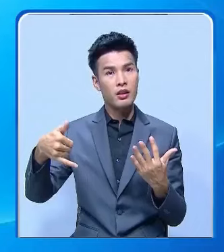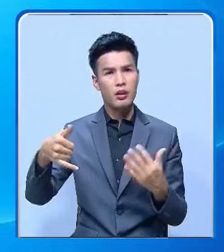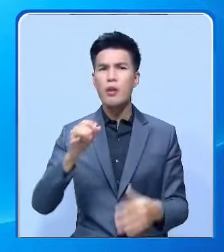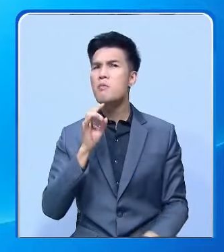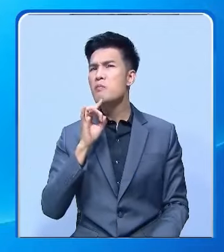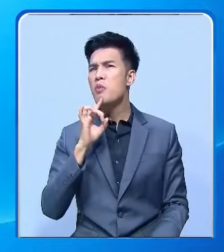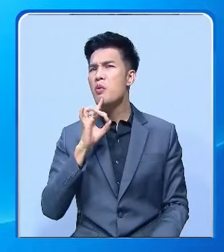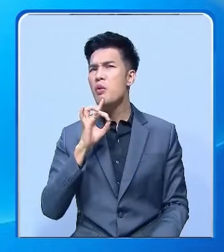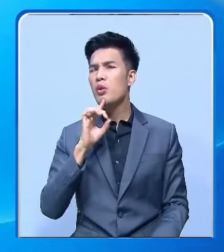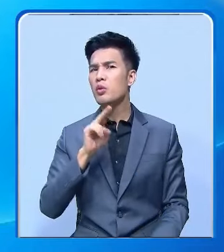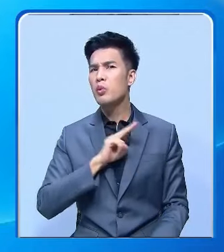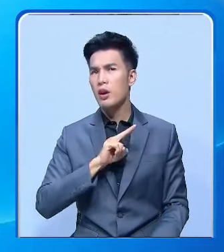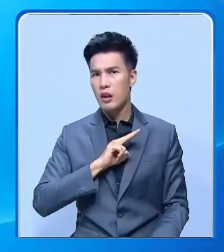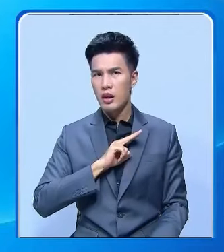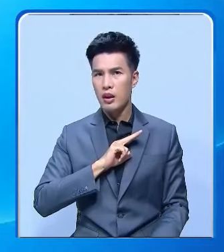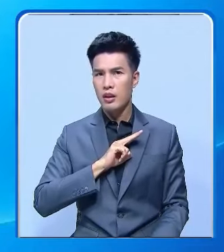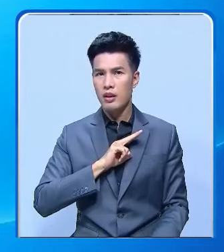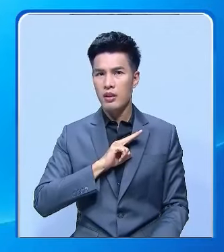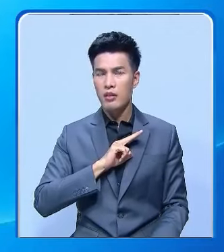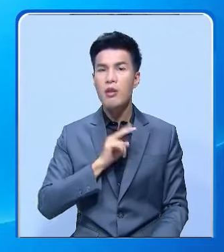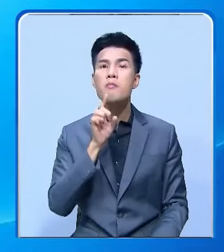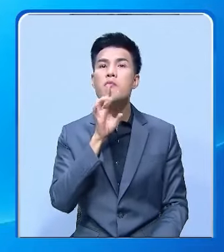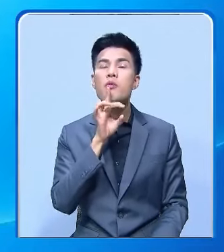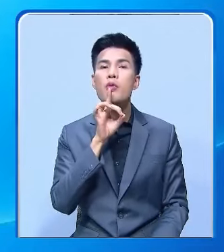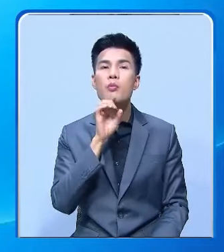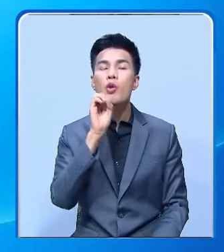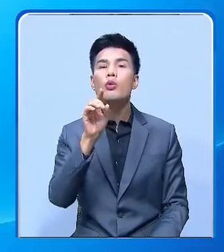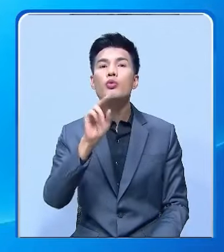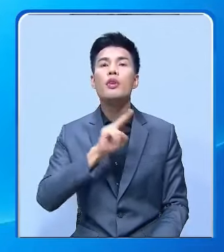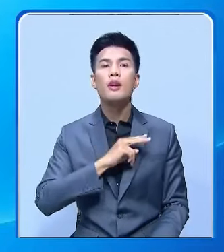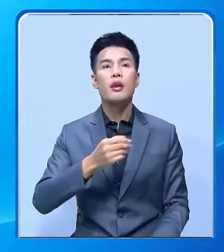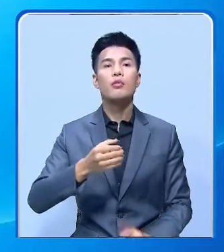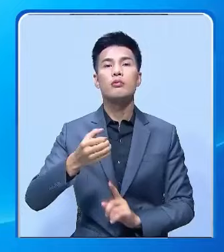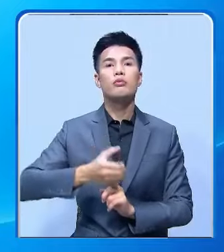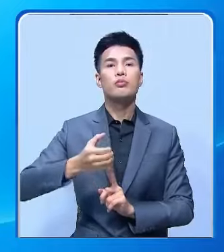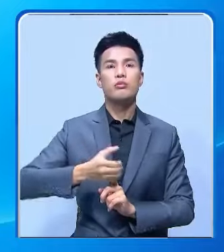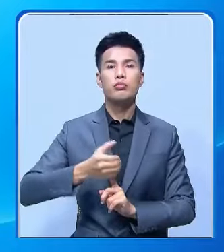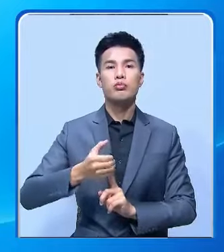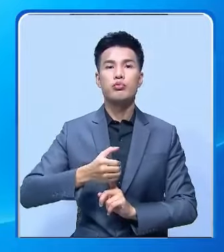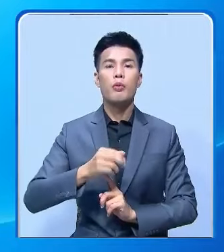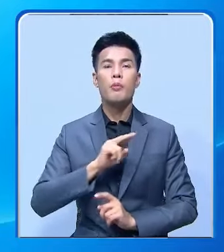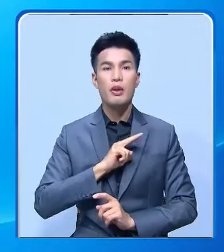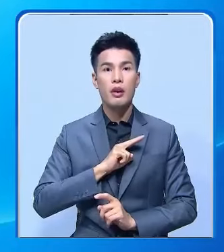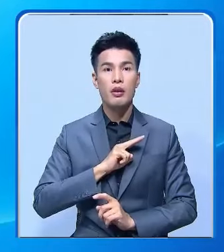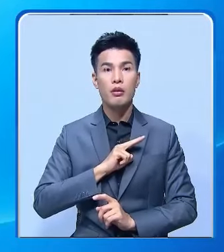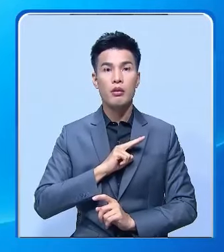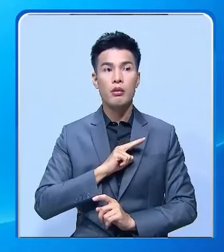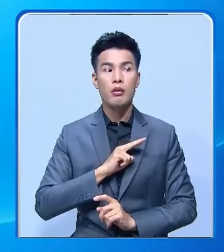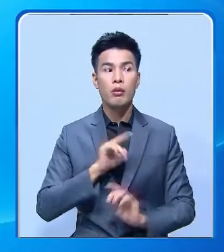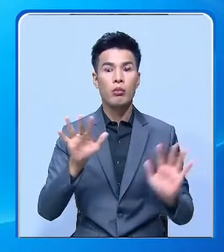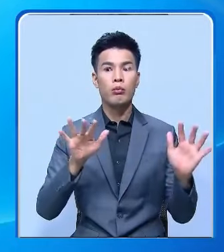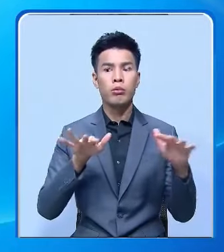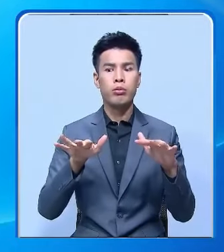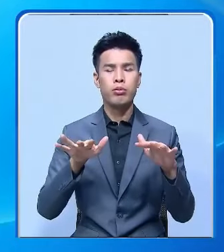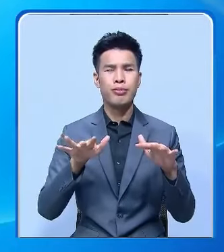ารตัวเองแบบ ก็พูดอย่างนี้ช่วยตัวเองประมาณนี้โอเค เอาแบบแล้วทำแบบว่าไม่แคร์แบบสายตาชาวบ้านเลย